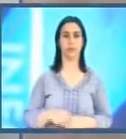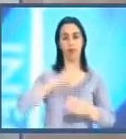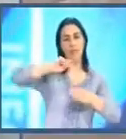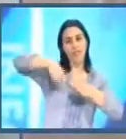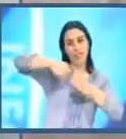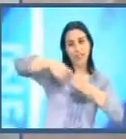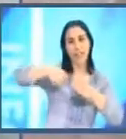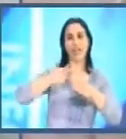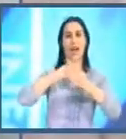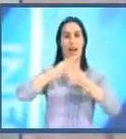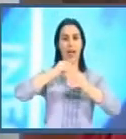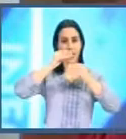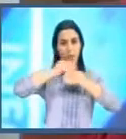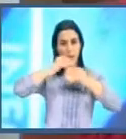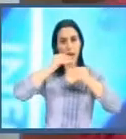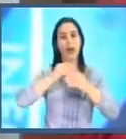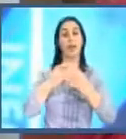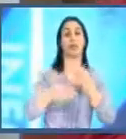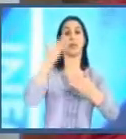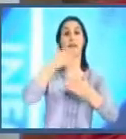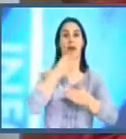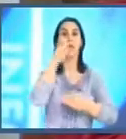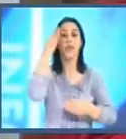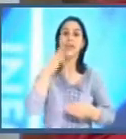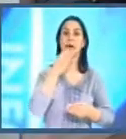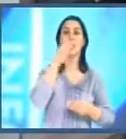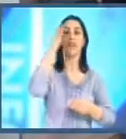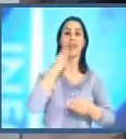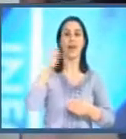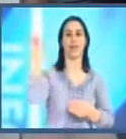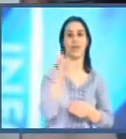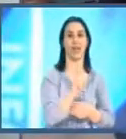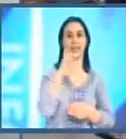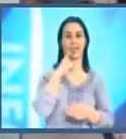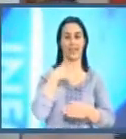Farinetes, entrepans i els primers bon dia arriben a l'escola Bressol La Pineda a les 8 del matí.